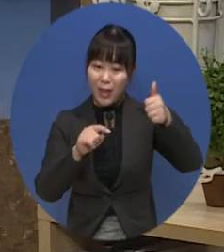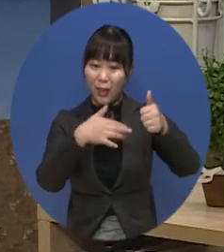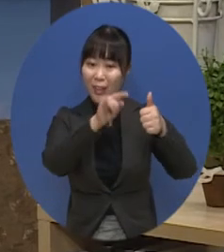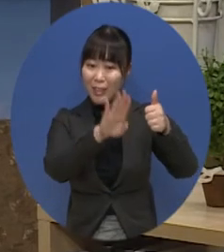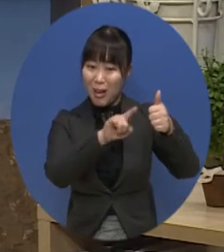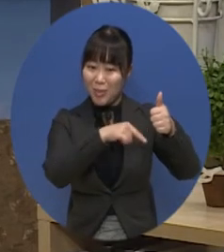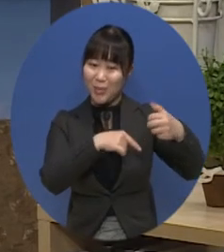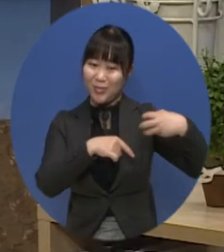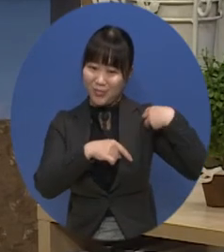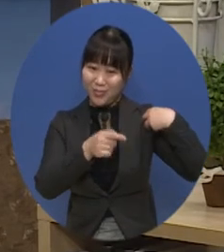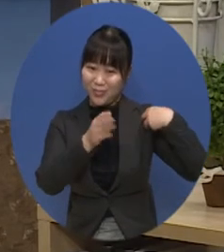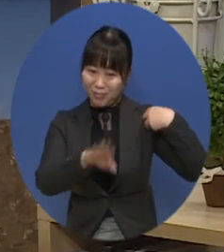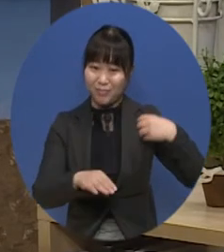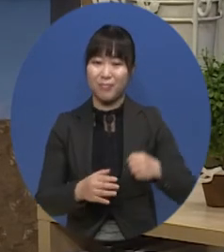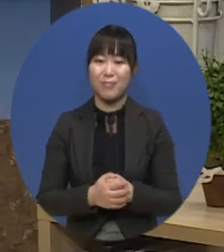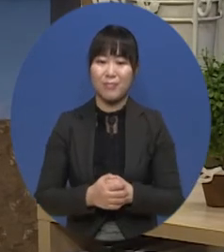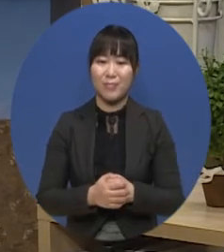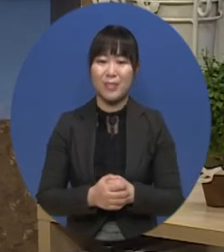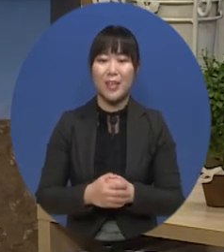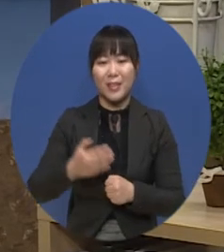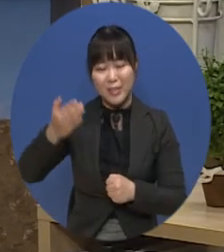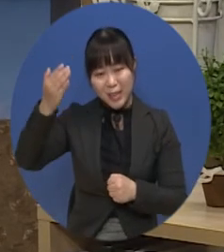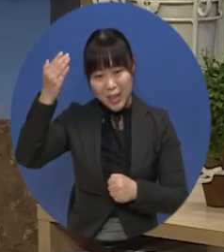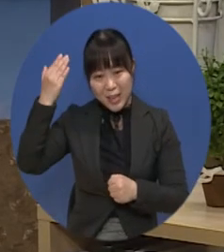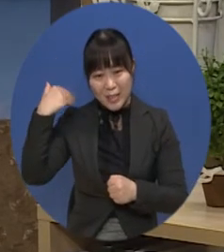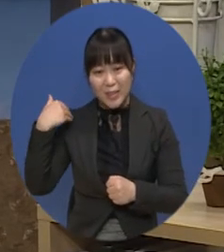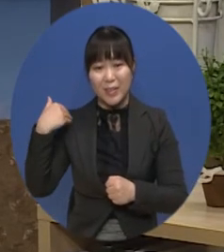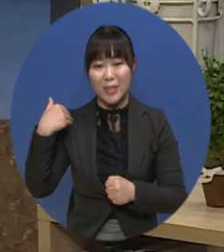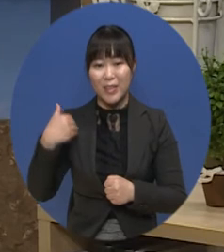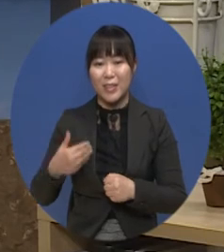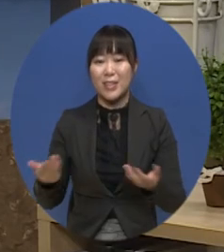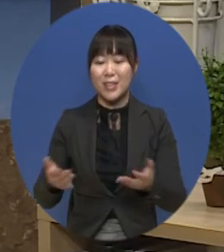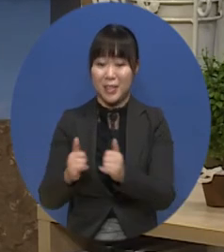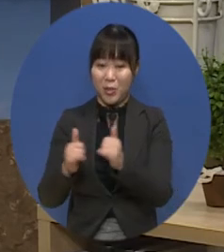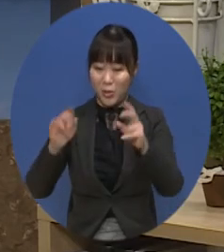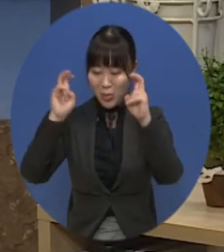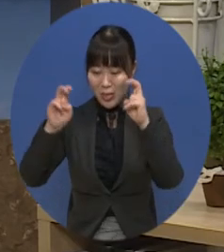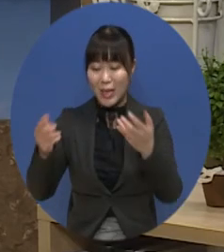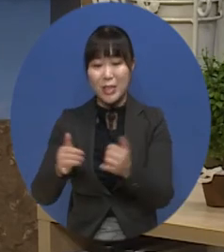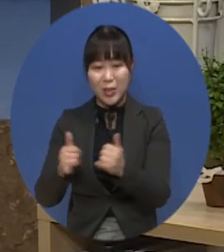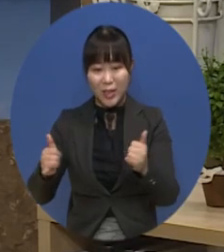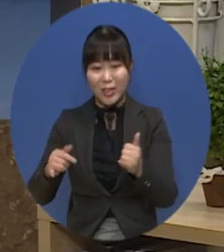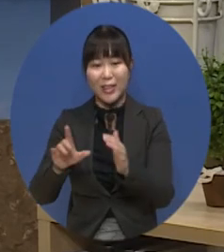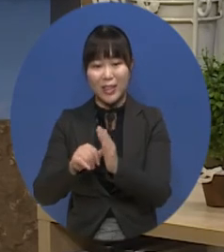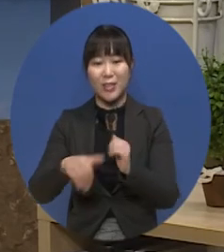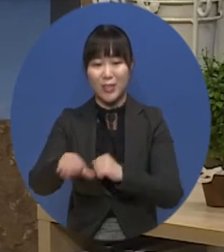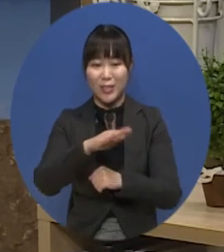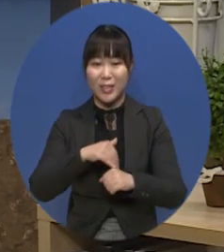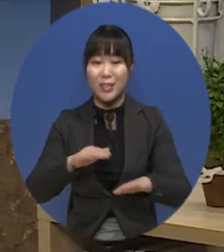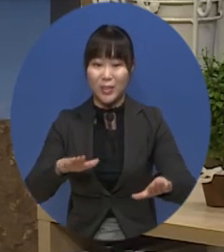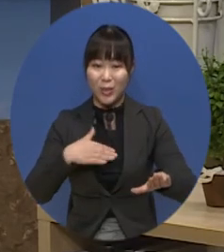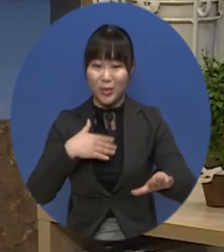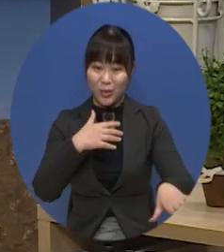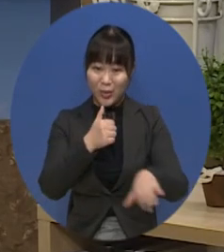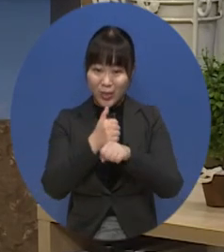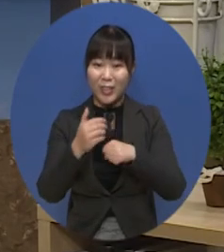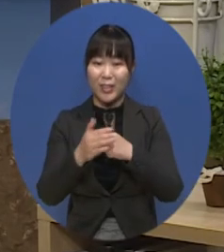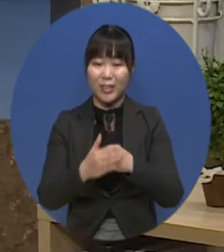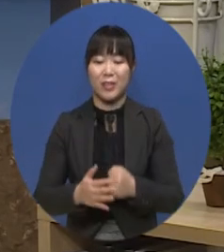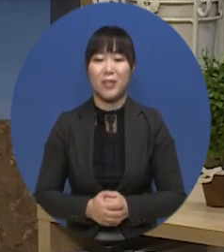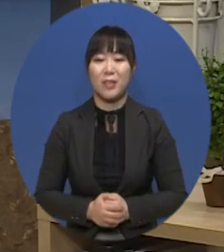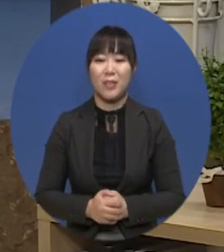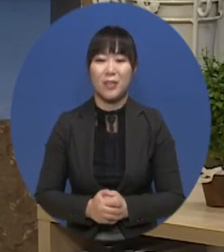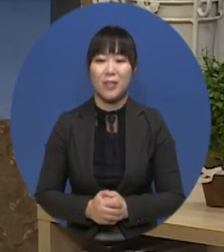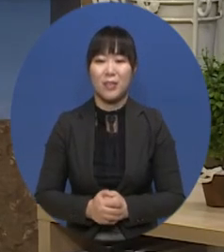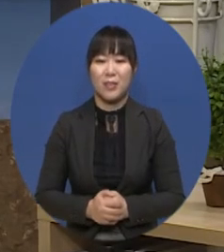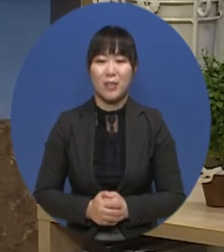위치에 계시지만 네. 그 예전에 그 직원이실 때는 네. 저희 다 알잖아요. 저는 지금 또 직원 소속이니까 네,